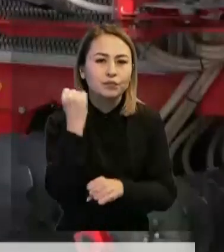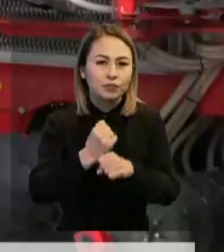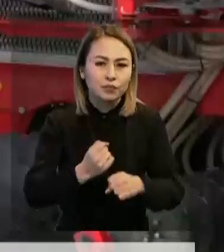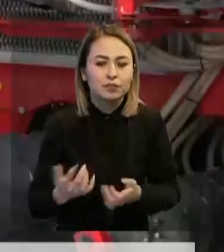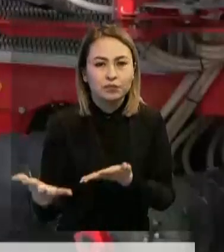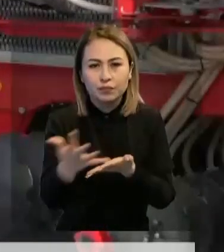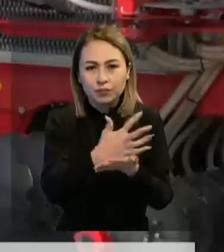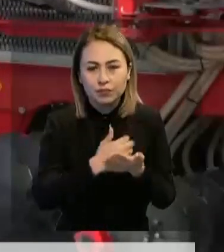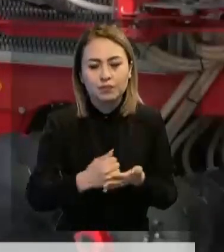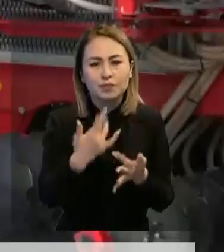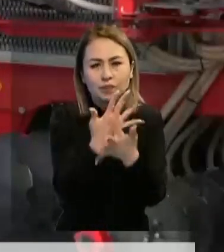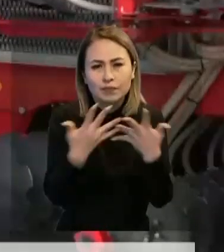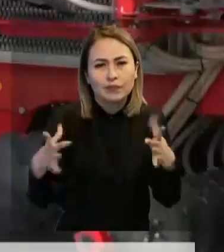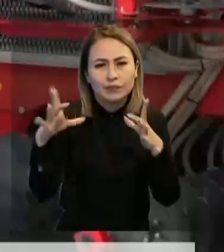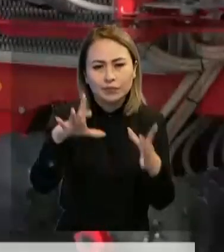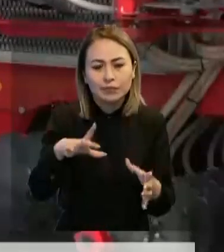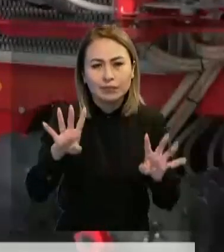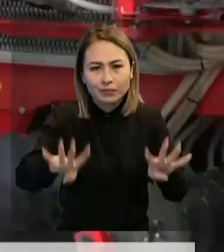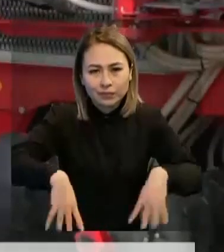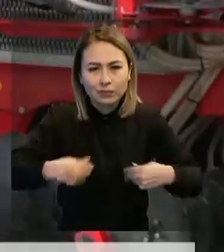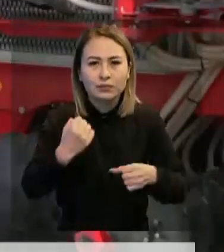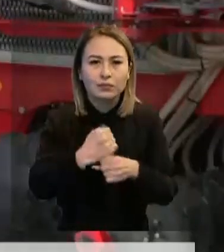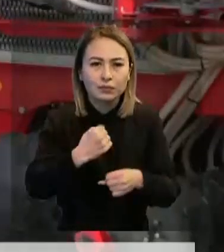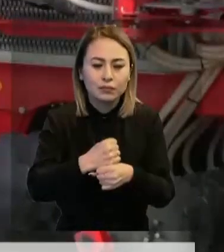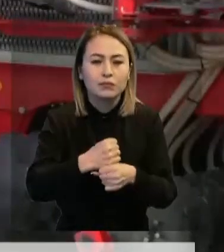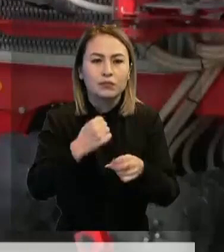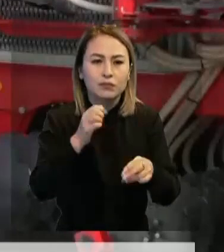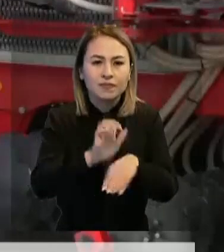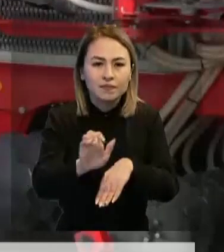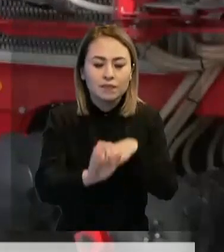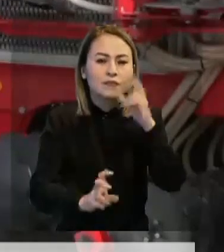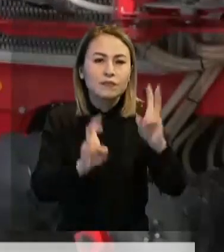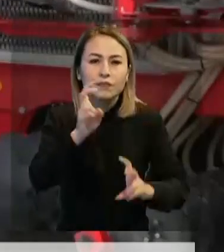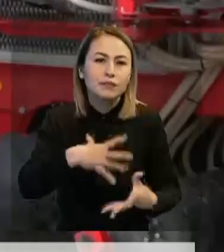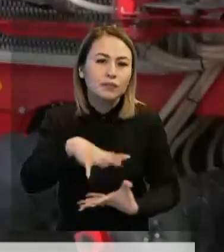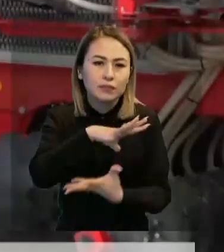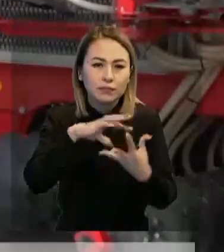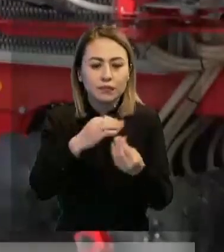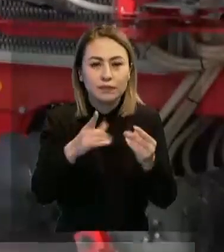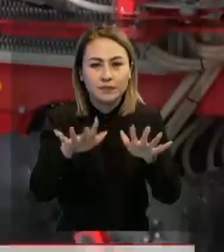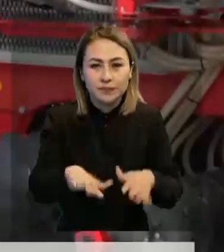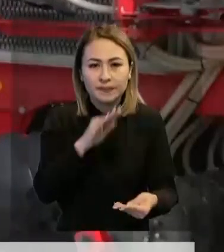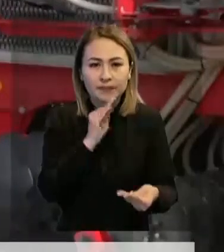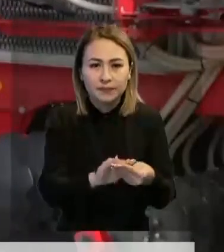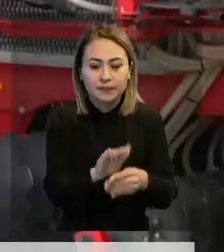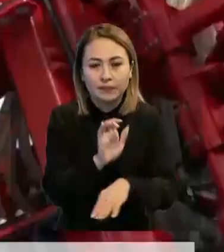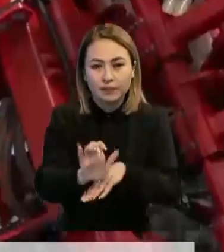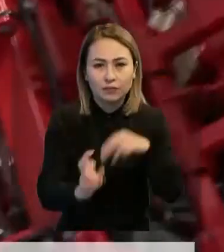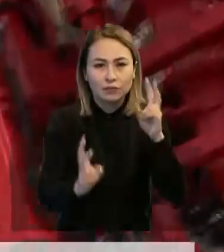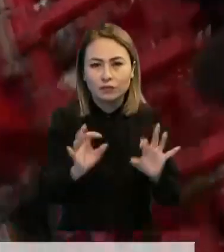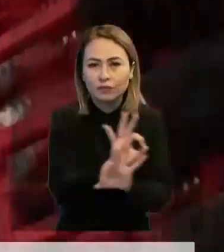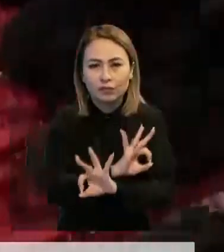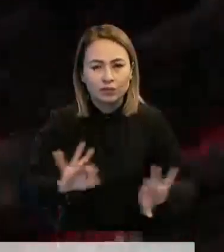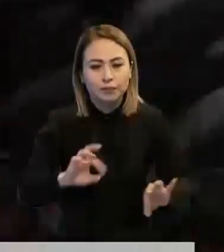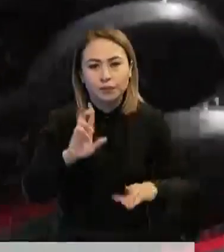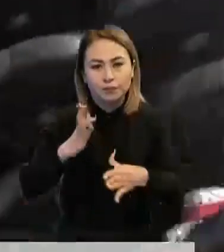деген сияқты, лапа деген сияқты, соның бәрін шығарса, отвал деген сияқты, лемех деген сияқты, соның бәрін бір жерде шығарса, сол завод керемет,